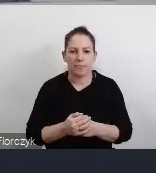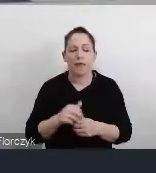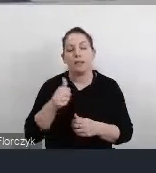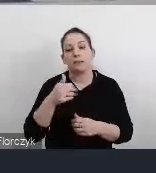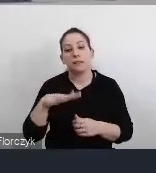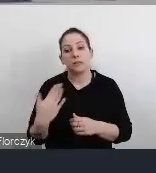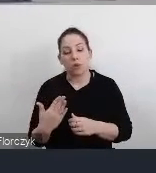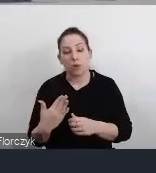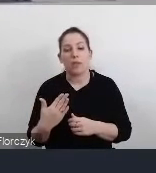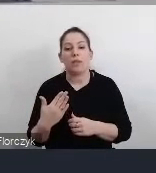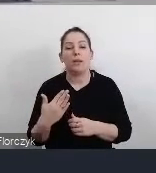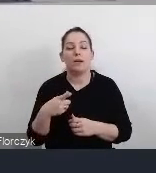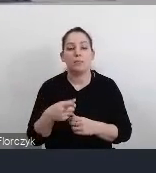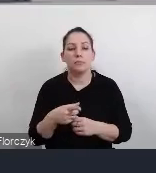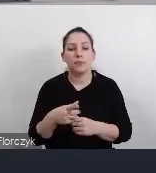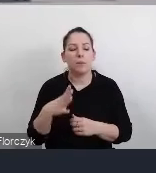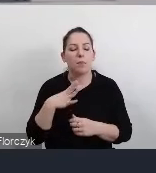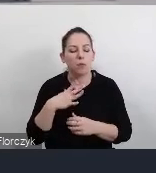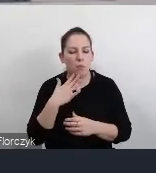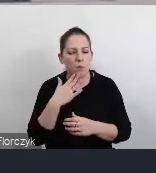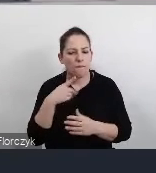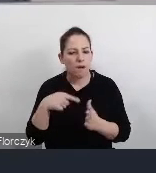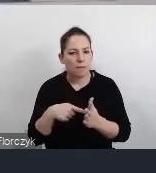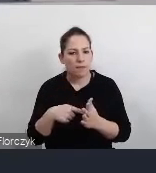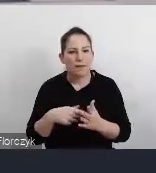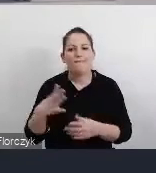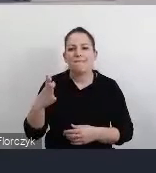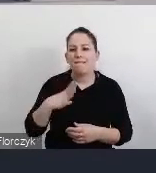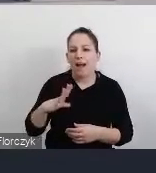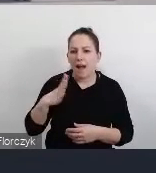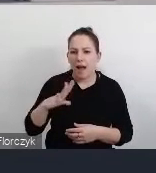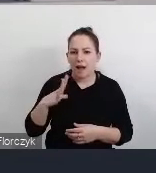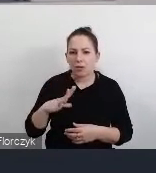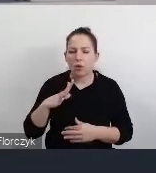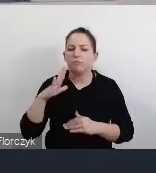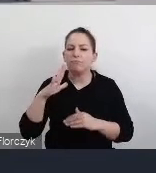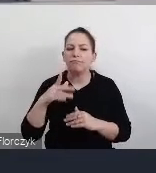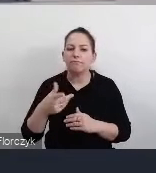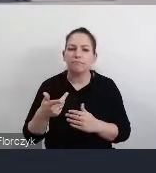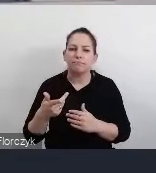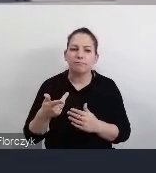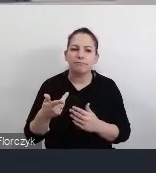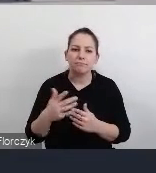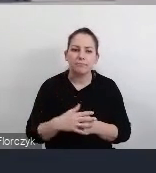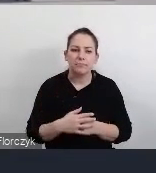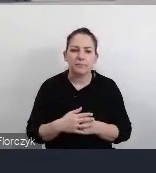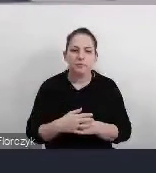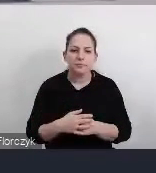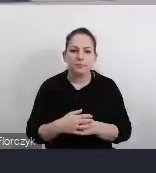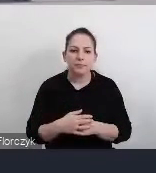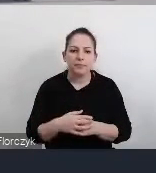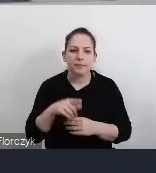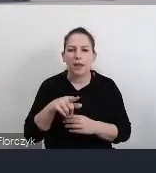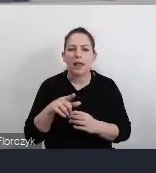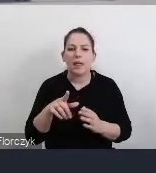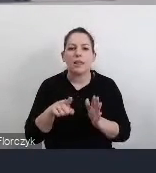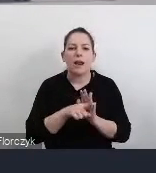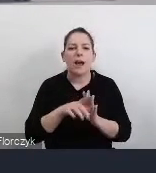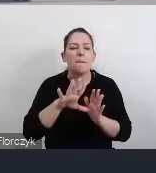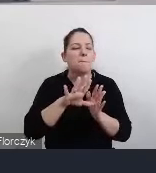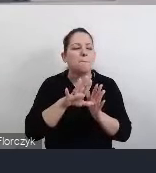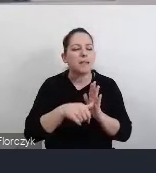strony była mowa o tym, że warto zbudować taki MRL dla miejskich obszarów